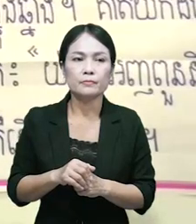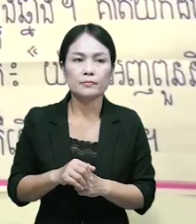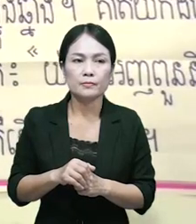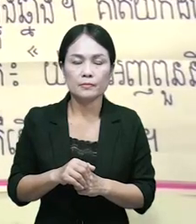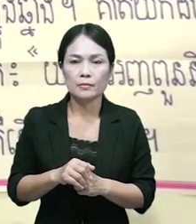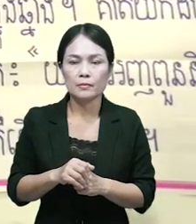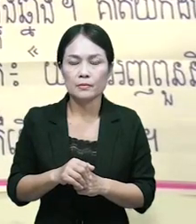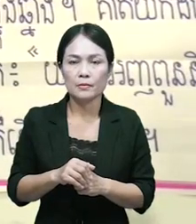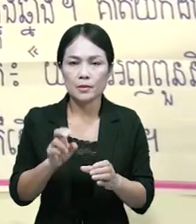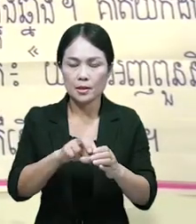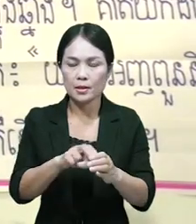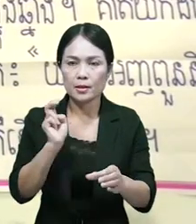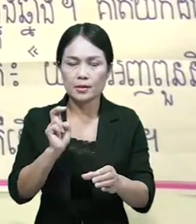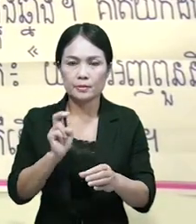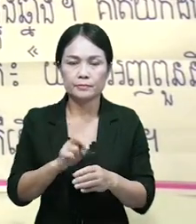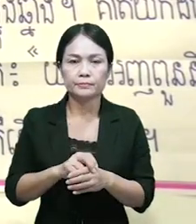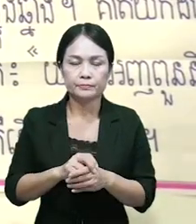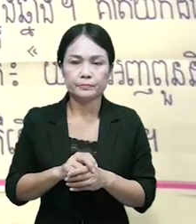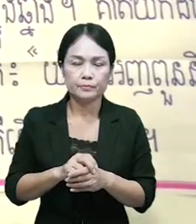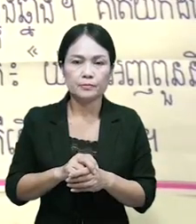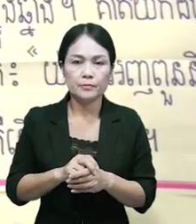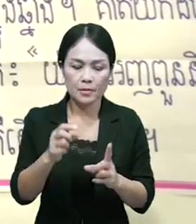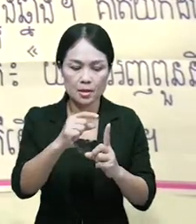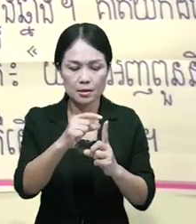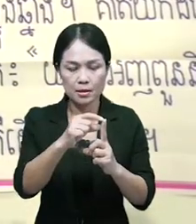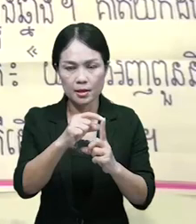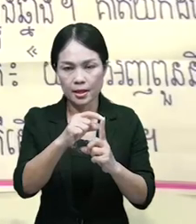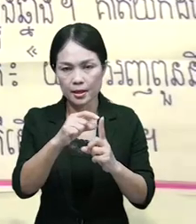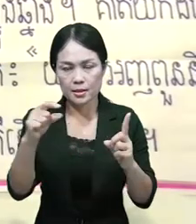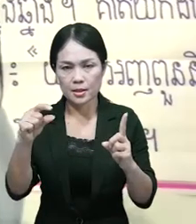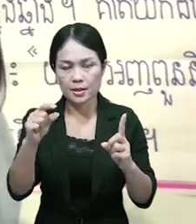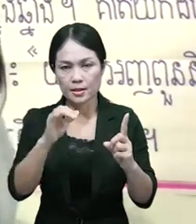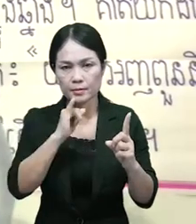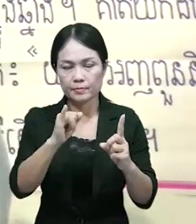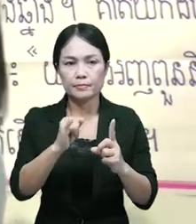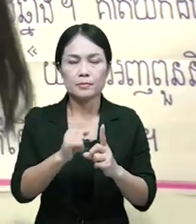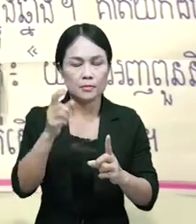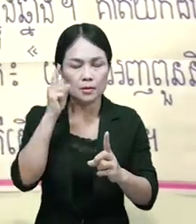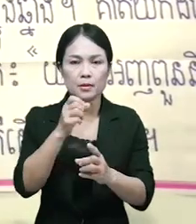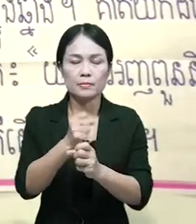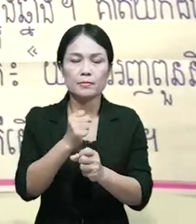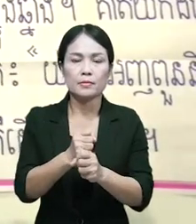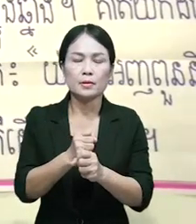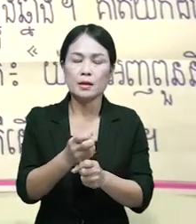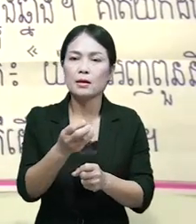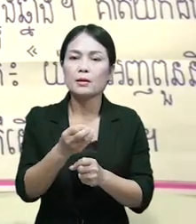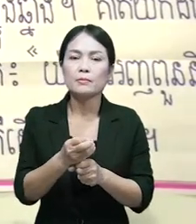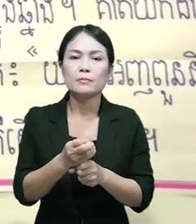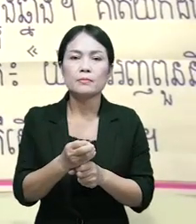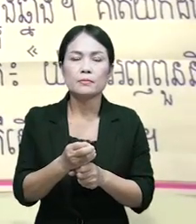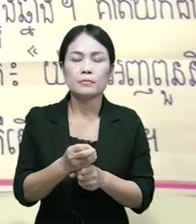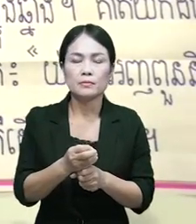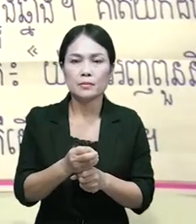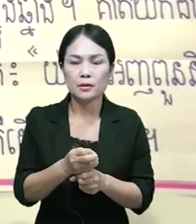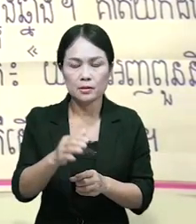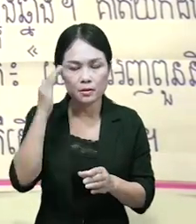នអីចាអញ្ចឹងចាញ់គឺជាកិរិយាណាកូនណាចាដើម្បីធ្វើជាអាហារប្តី